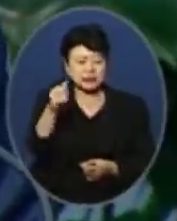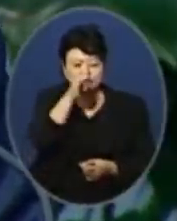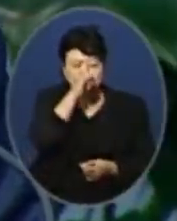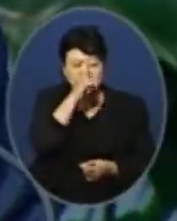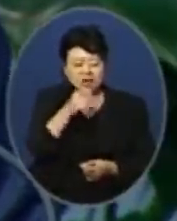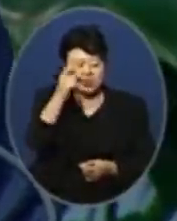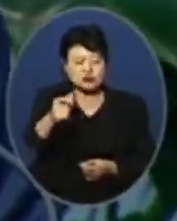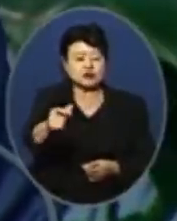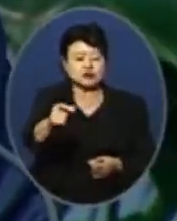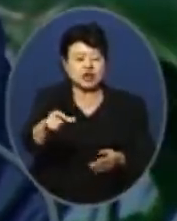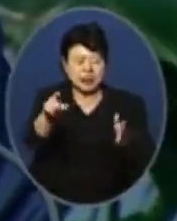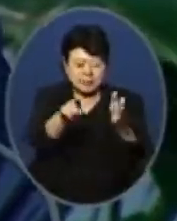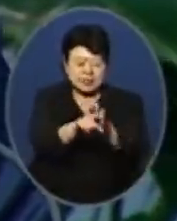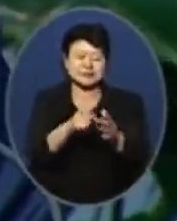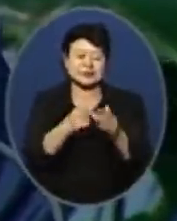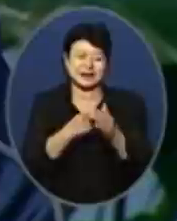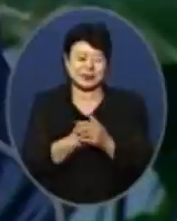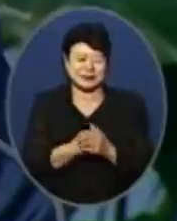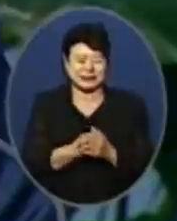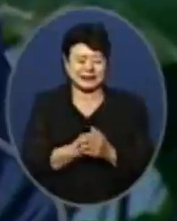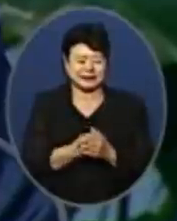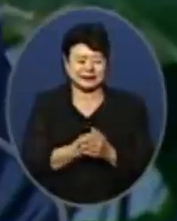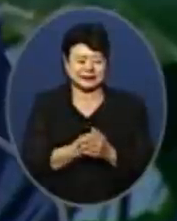있는 굳건한 믿음 때문입니다.